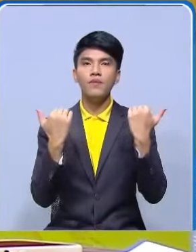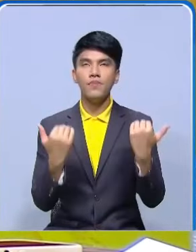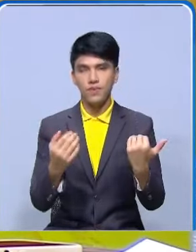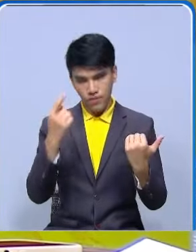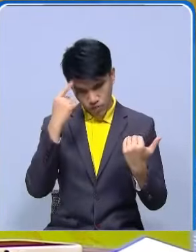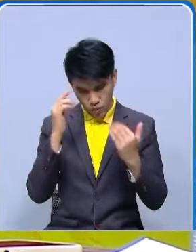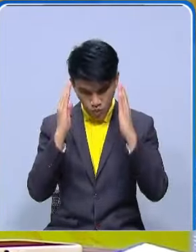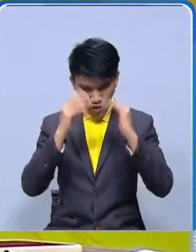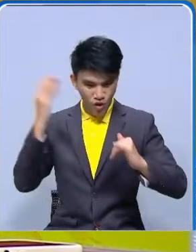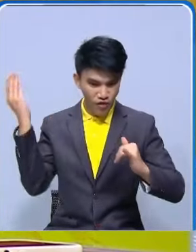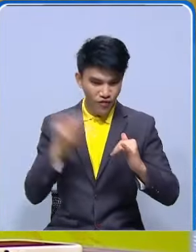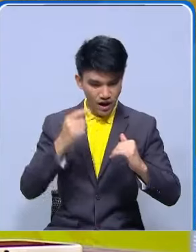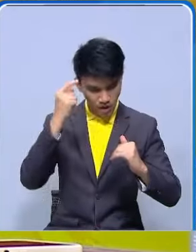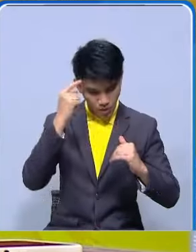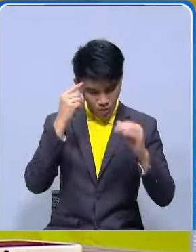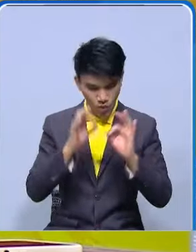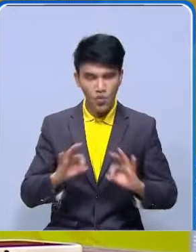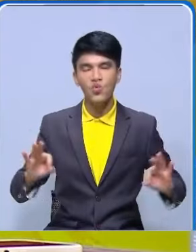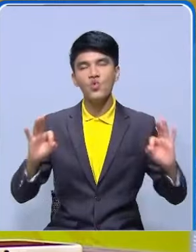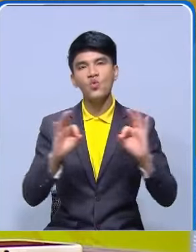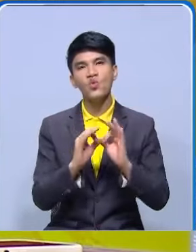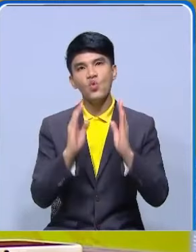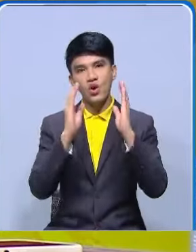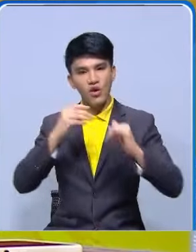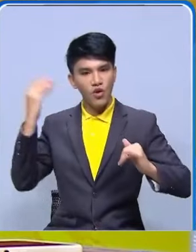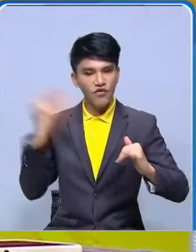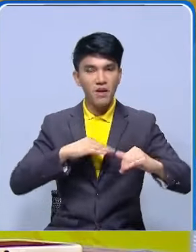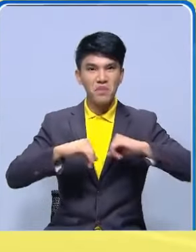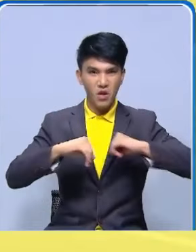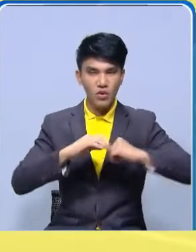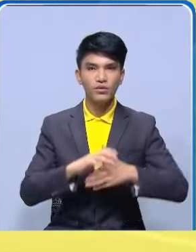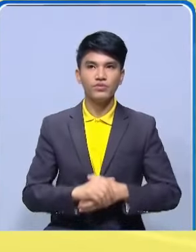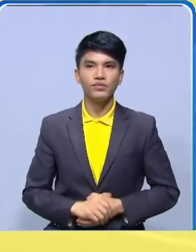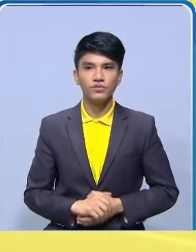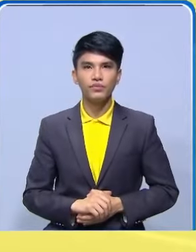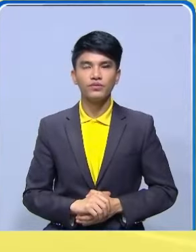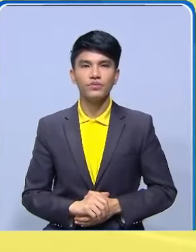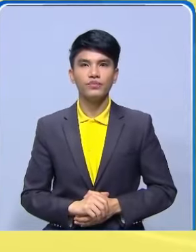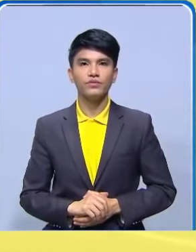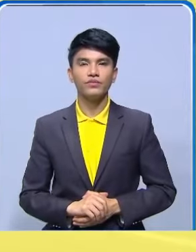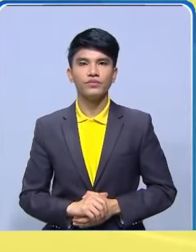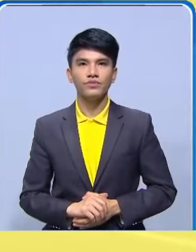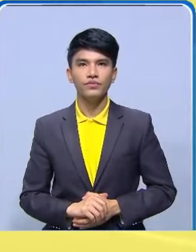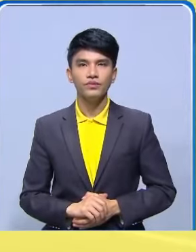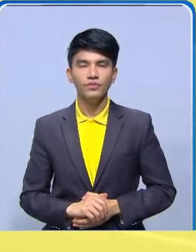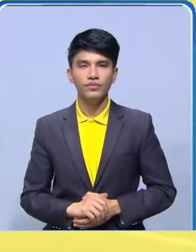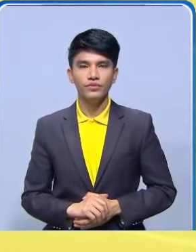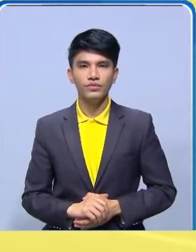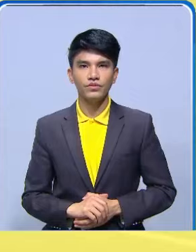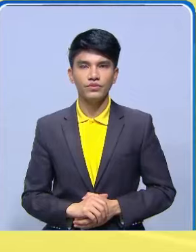ตัวผู้ก่อยทั้งหมดแล้วและที่สำคัญผู้ก่อเหตุยังเป็นเยาวชนอยู่เลยครับค่ะพี่พ่อร้องหนู